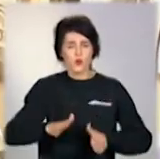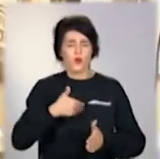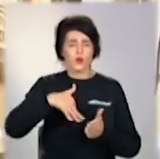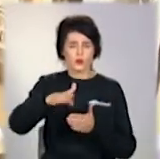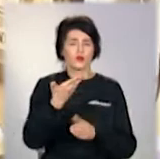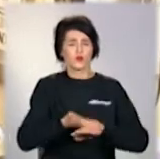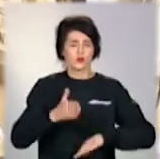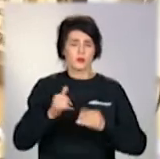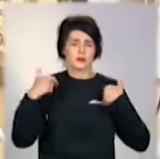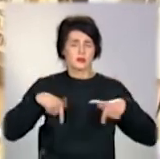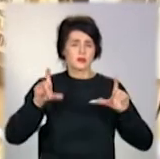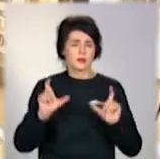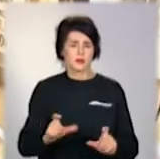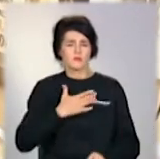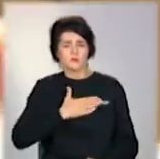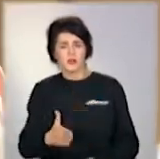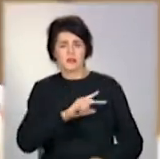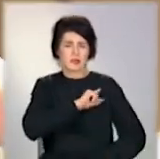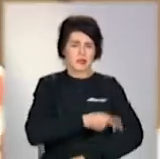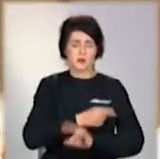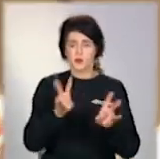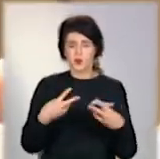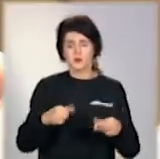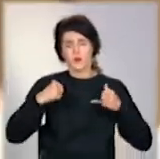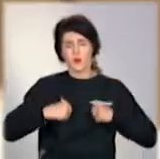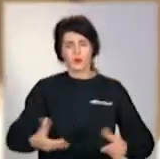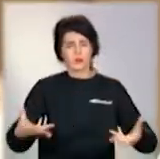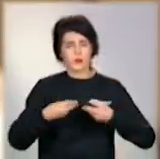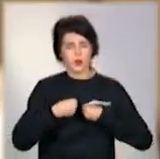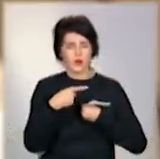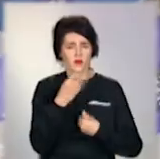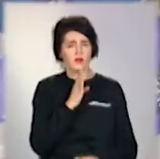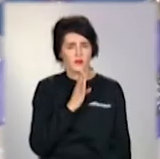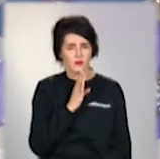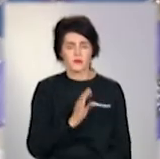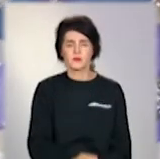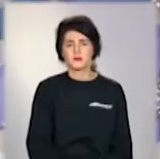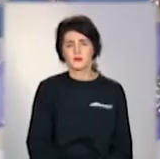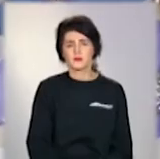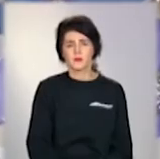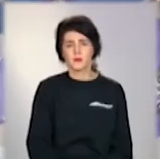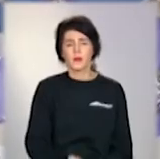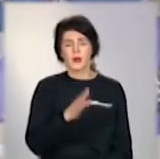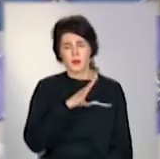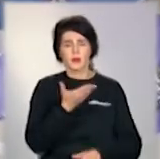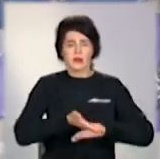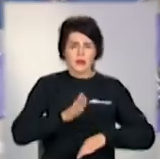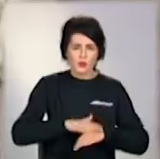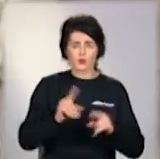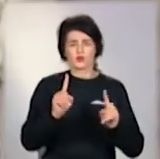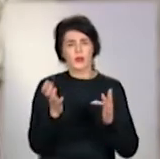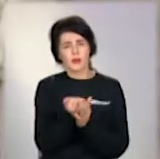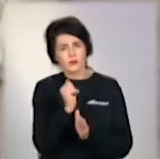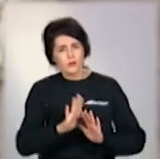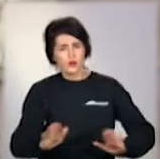а така робота не потребувала активності, та ще й заспокоювала, згадує героїня. Было, конечно, тяжело, не все получалось. Сейчас